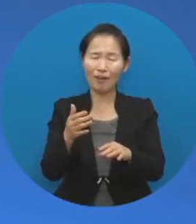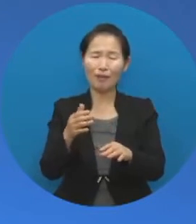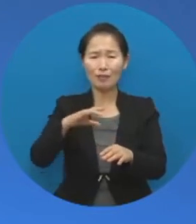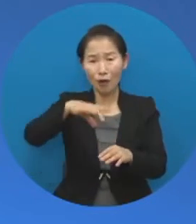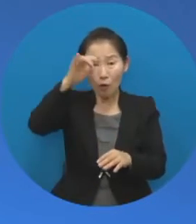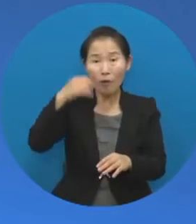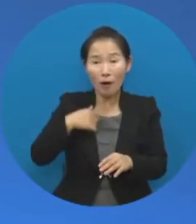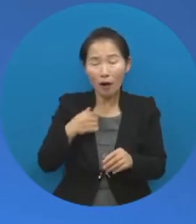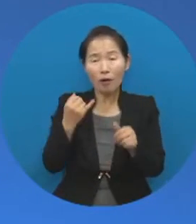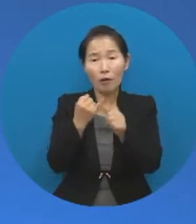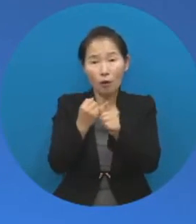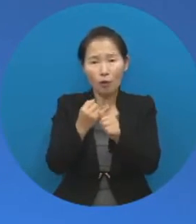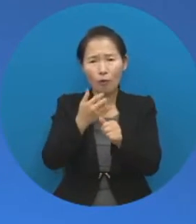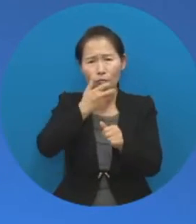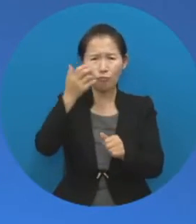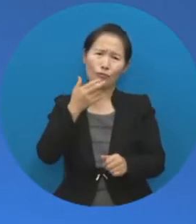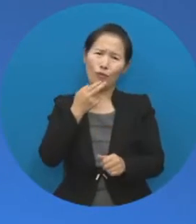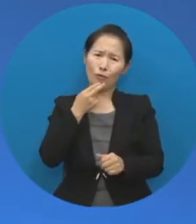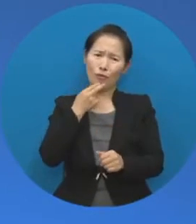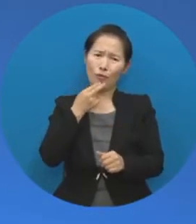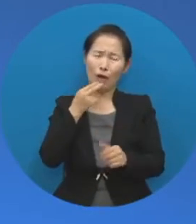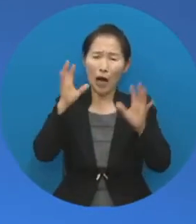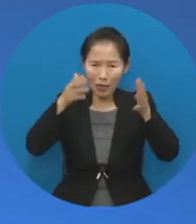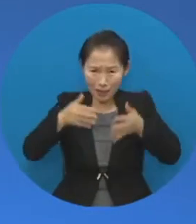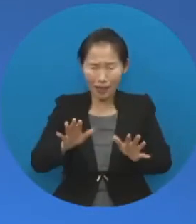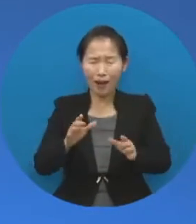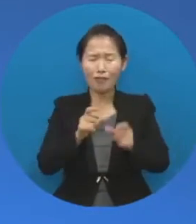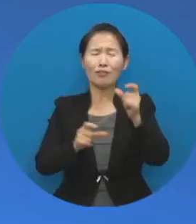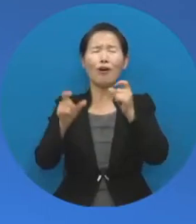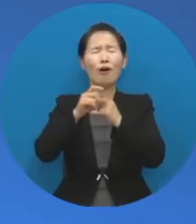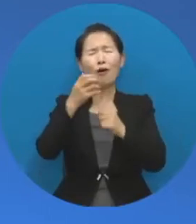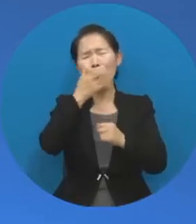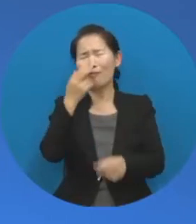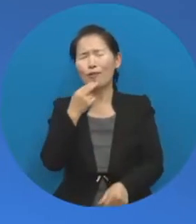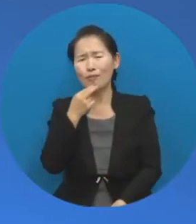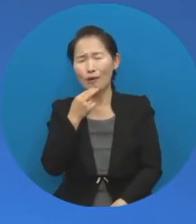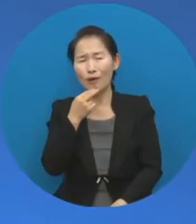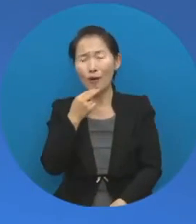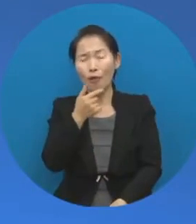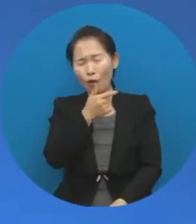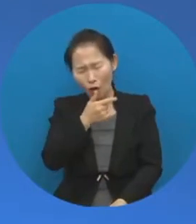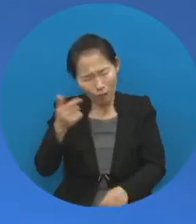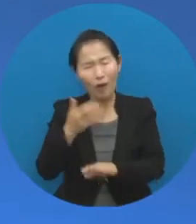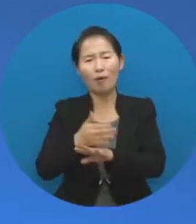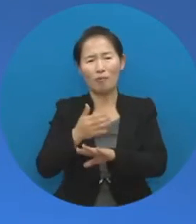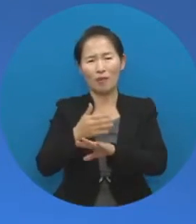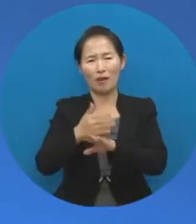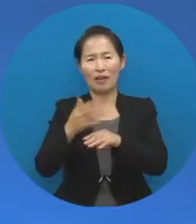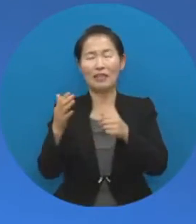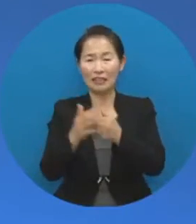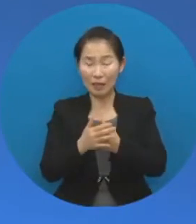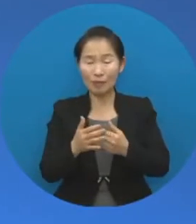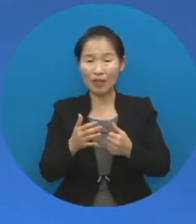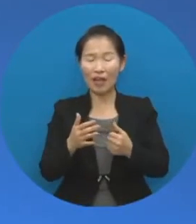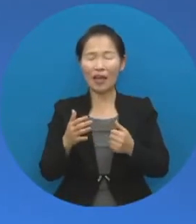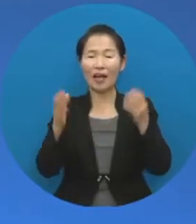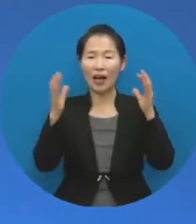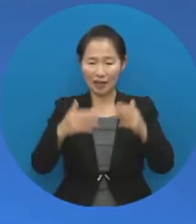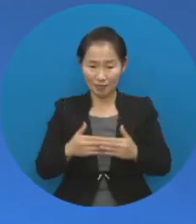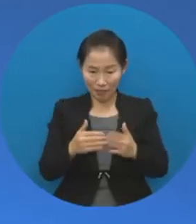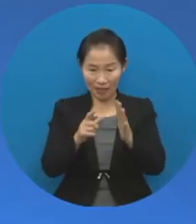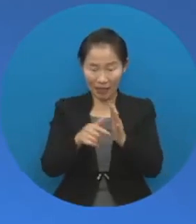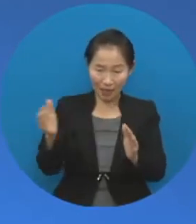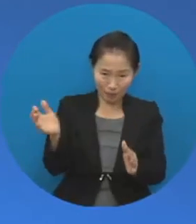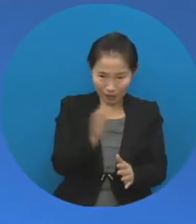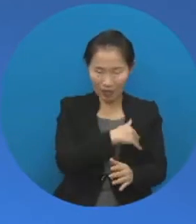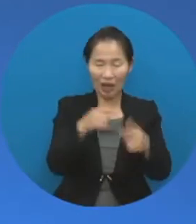낳을 것도 꿈도 못 꿨는데 너무 감사해서 배에 손을 얹고 사랑해 축복해 아이에게 늘 사랑과 축복을 흘려보냈는데요.